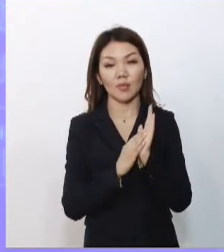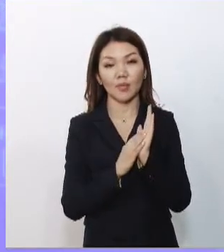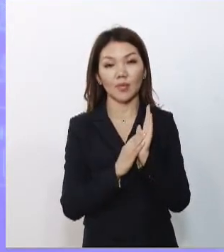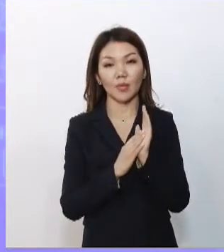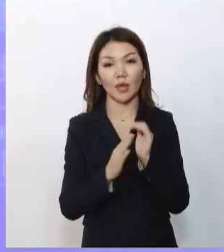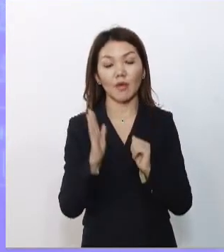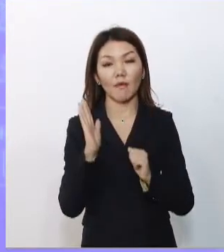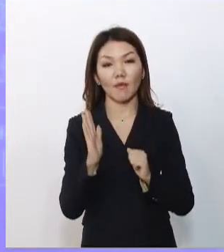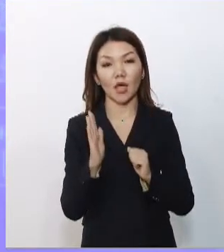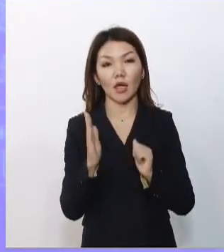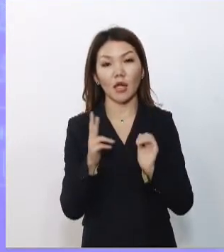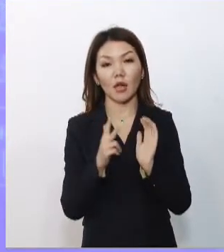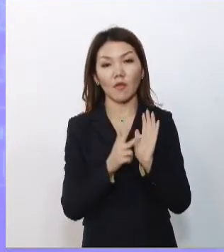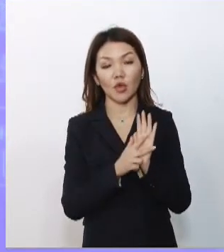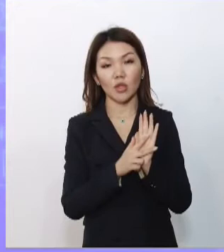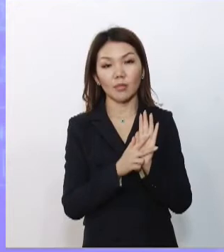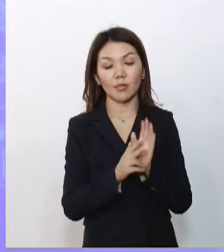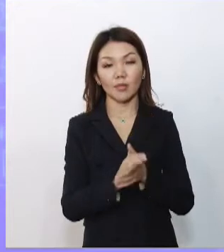9. В.